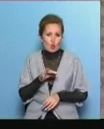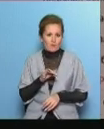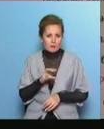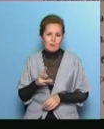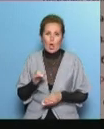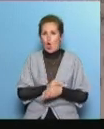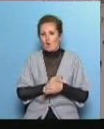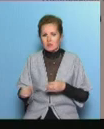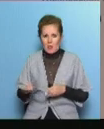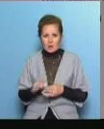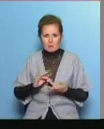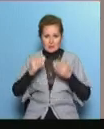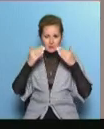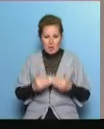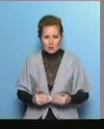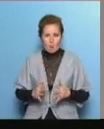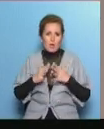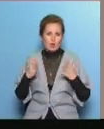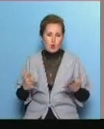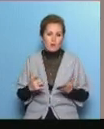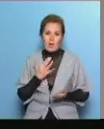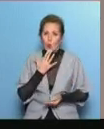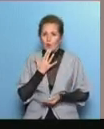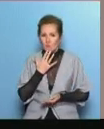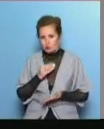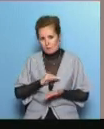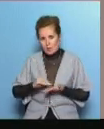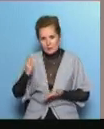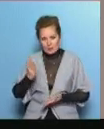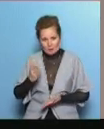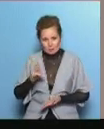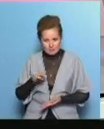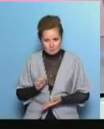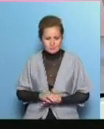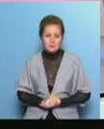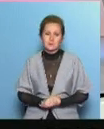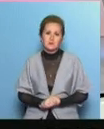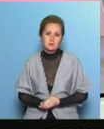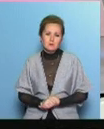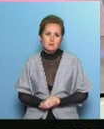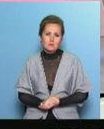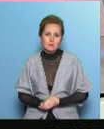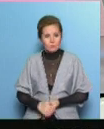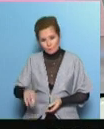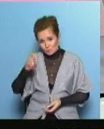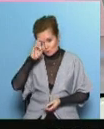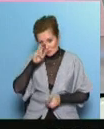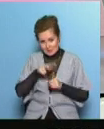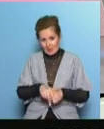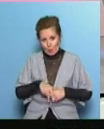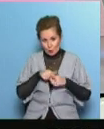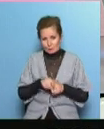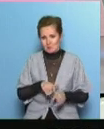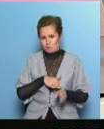большого этнографического диктанта. Дмитрий Вороновнин, Василий Хохряков, телеканал «Моя Удмуртия». Государственному цирку